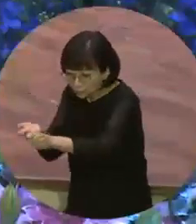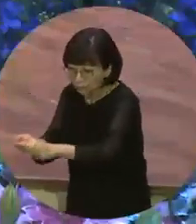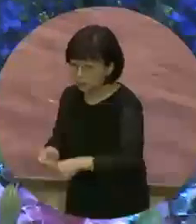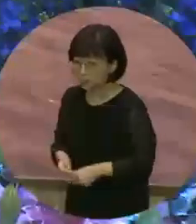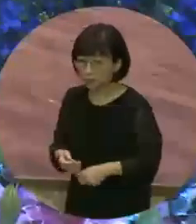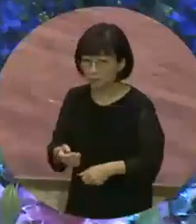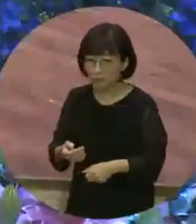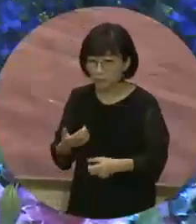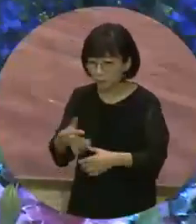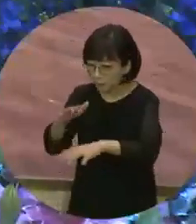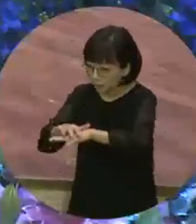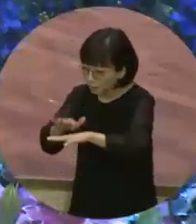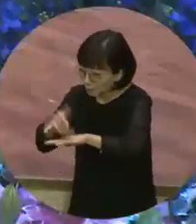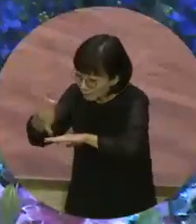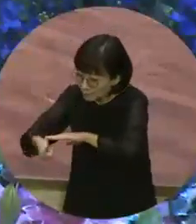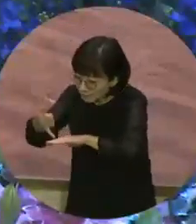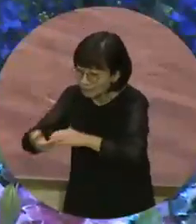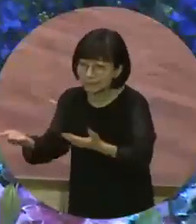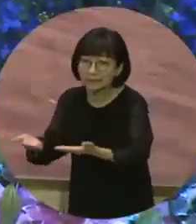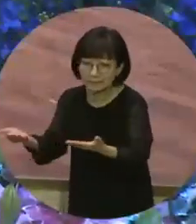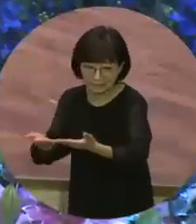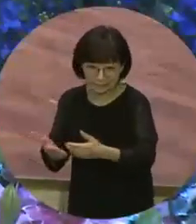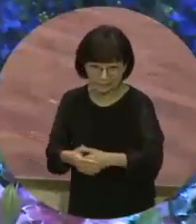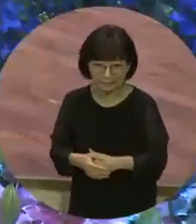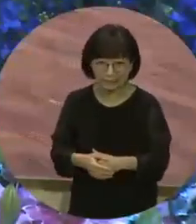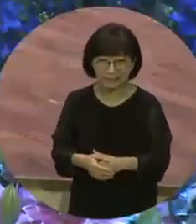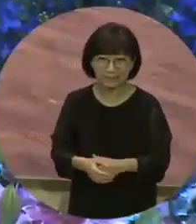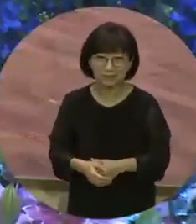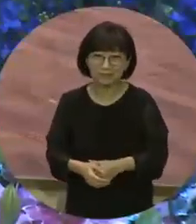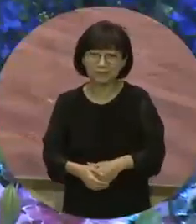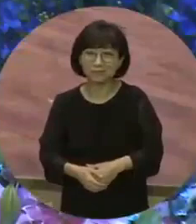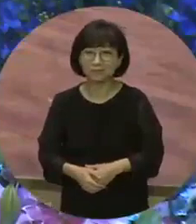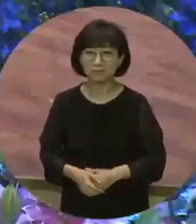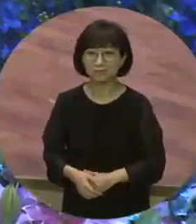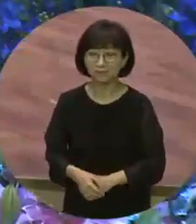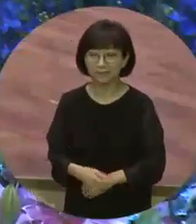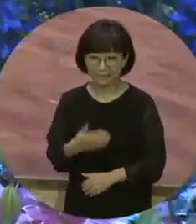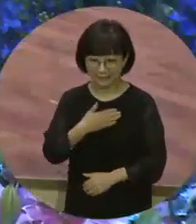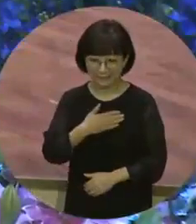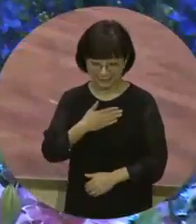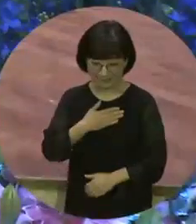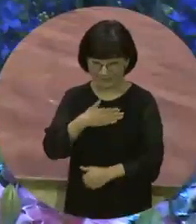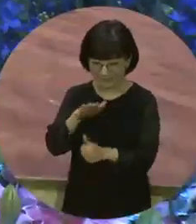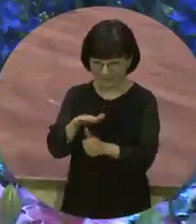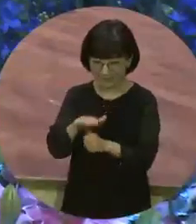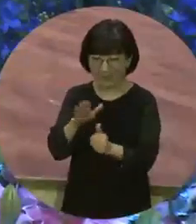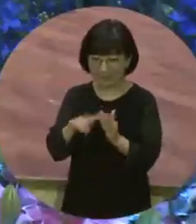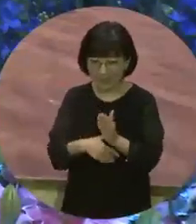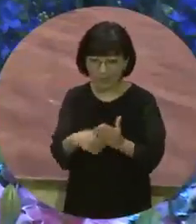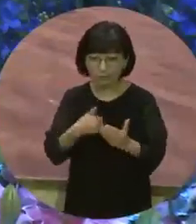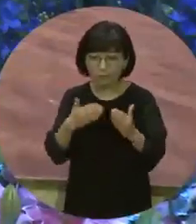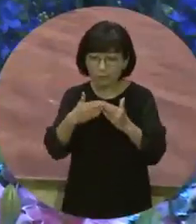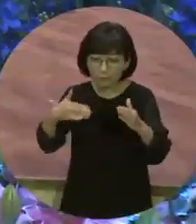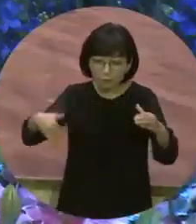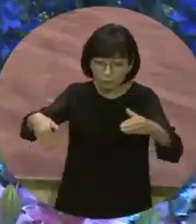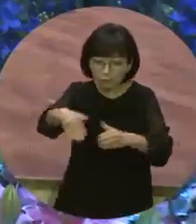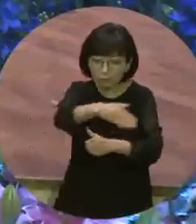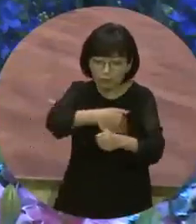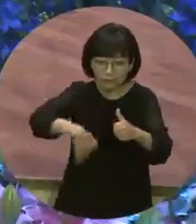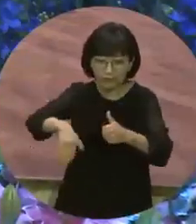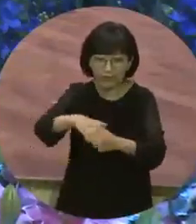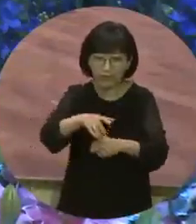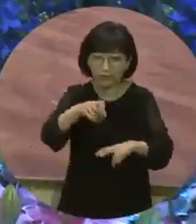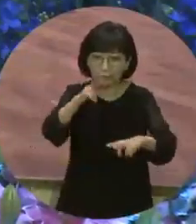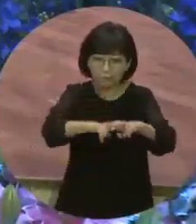물이 없거든요. 물이 없어요. 우리 어릴 때 우리 동네만 해도요, 우물 하나 있었어요. 우물 하나 있어가지고